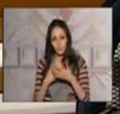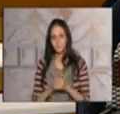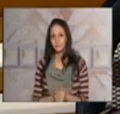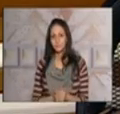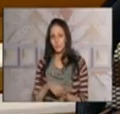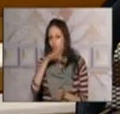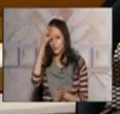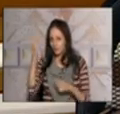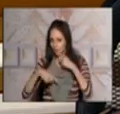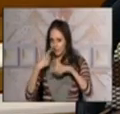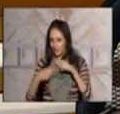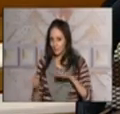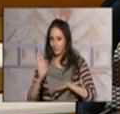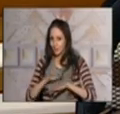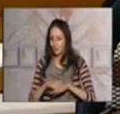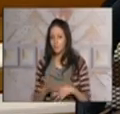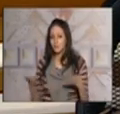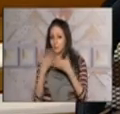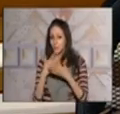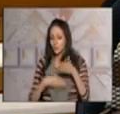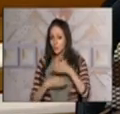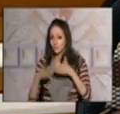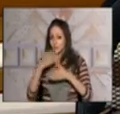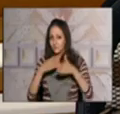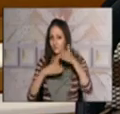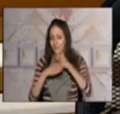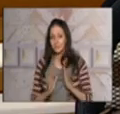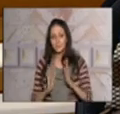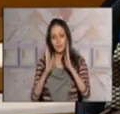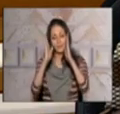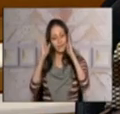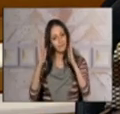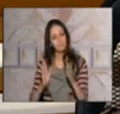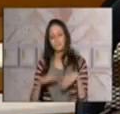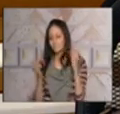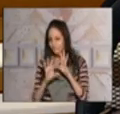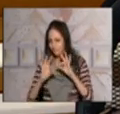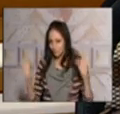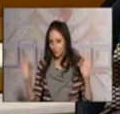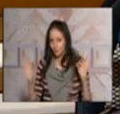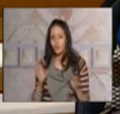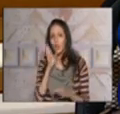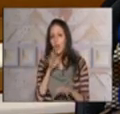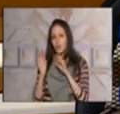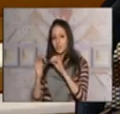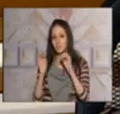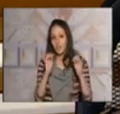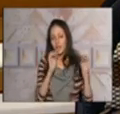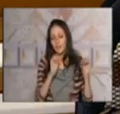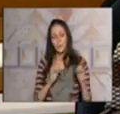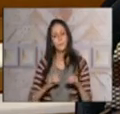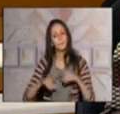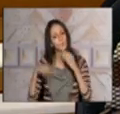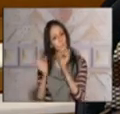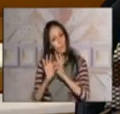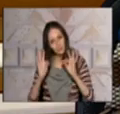عن مشروع خاص بالإسكان بنجد أن الخدمات مكتملة، بنجد أن التعليم مكتمل، بنجد أن الوسائل